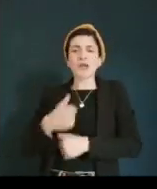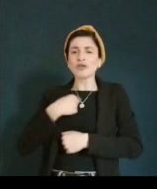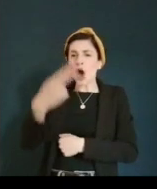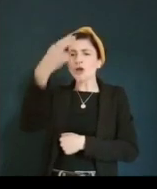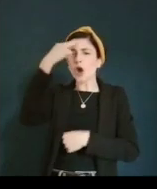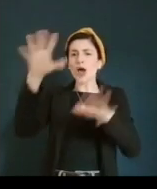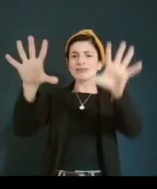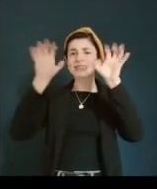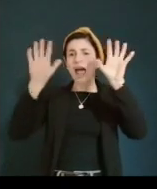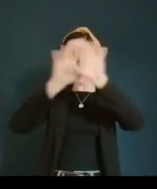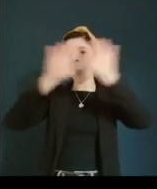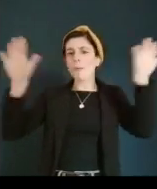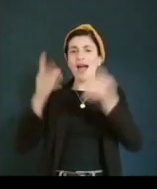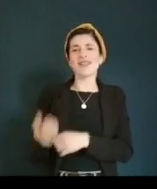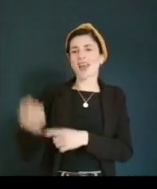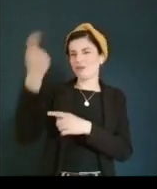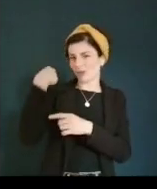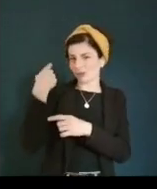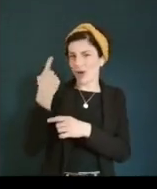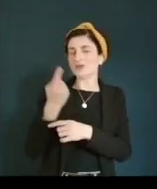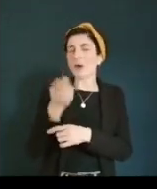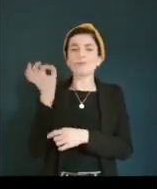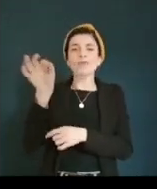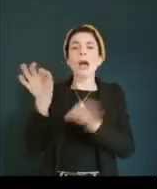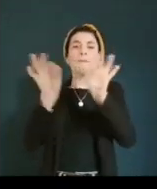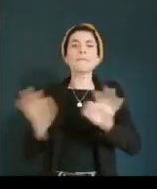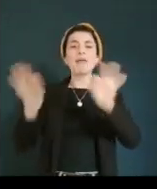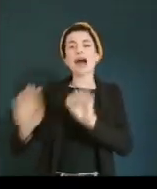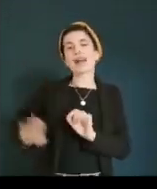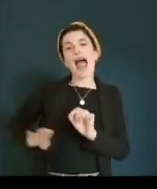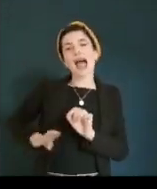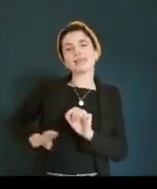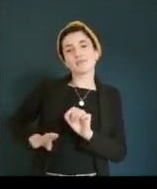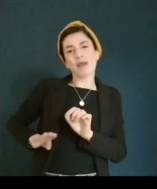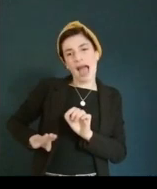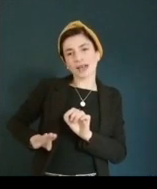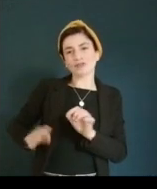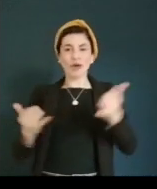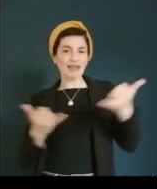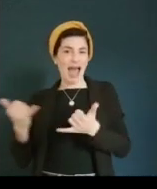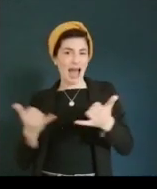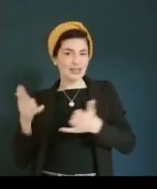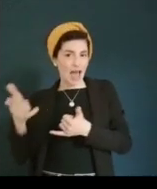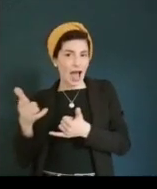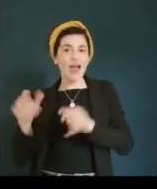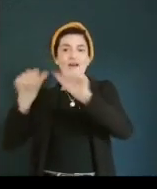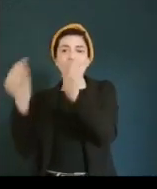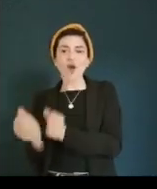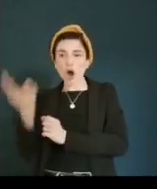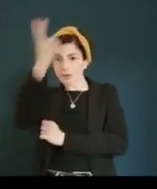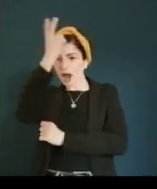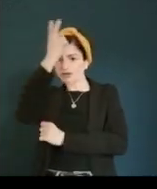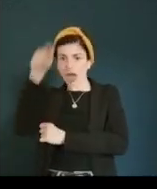di farvi degli antipasti natalizi che sembrassero cervi e alla fine sembravano dei topi.